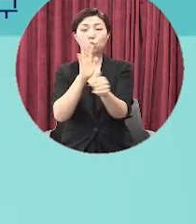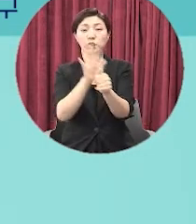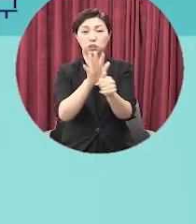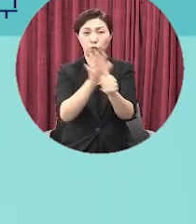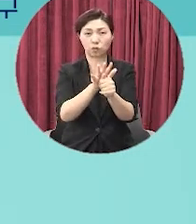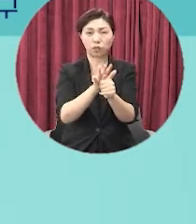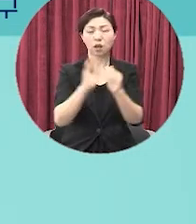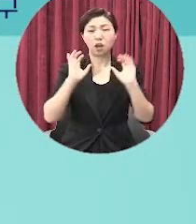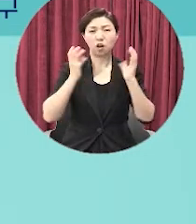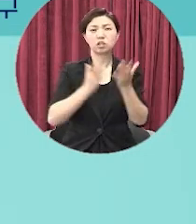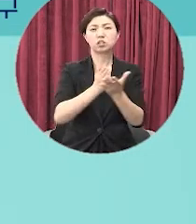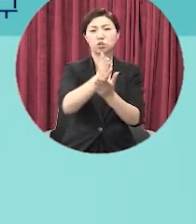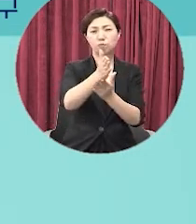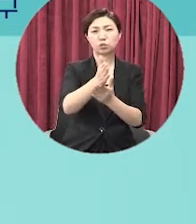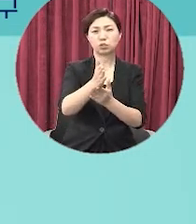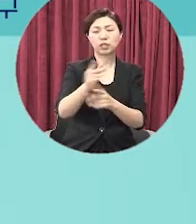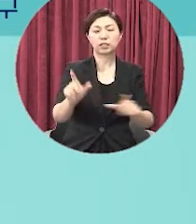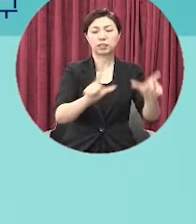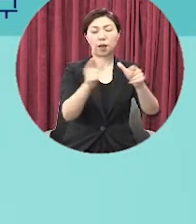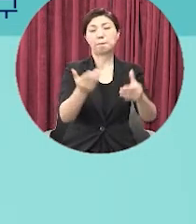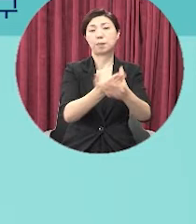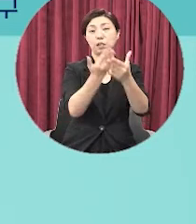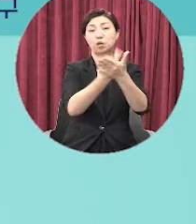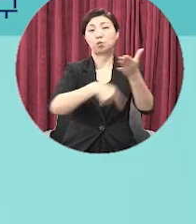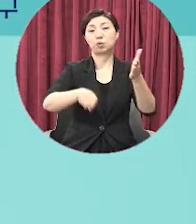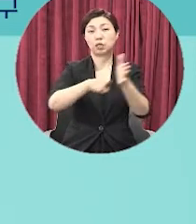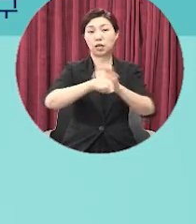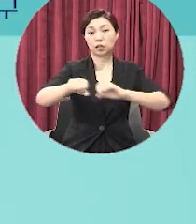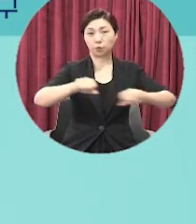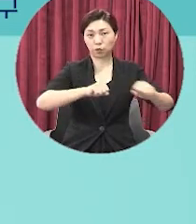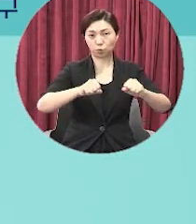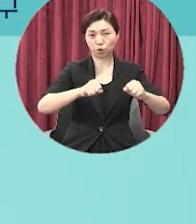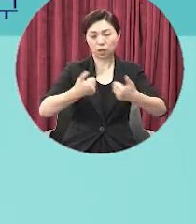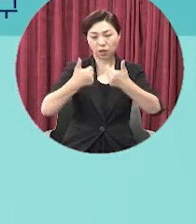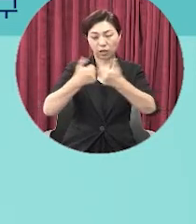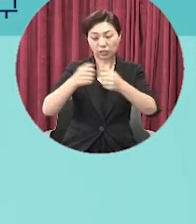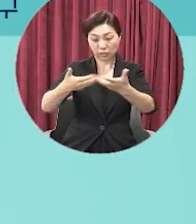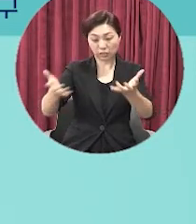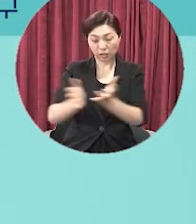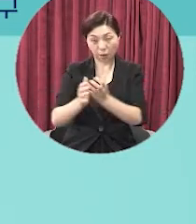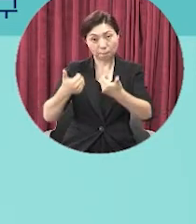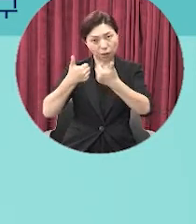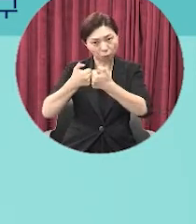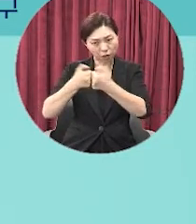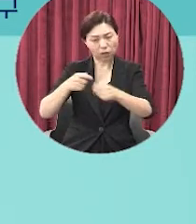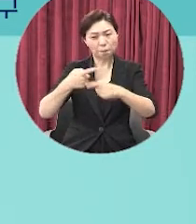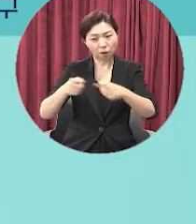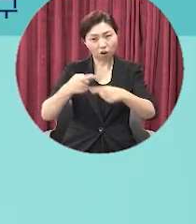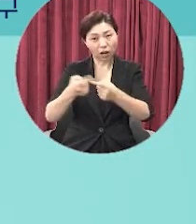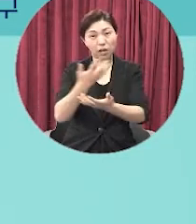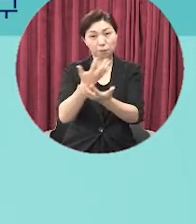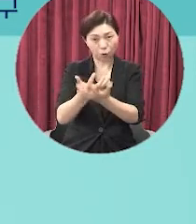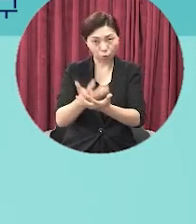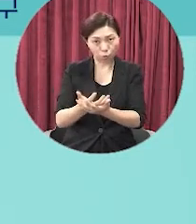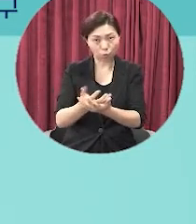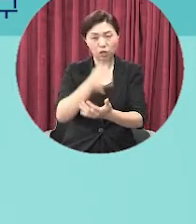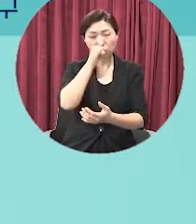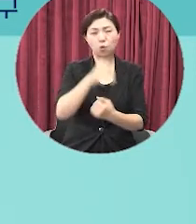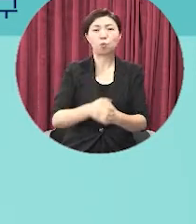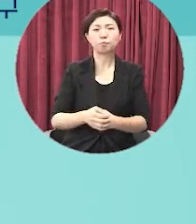체 r 질 향상 활동 이곳 팀 평가 회의 회의록 작성 2 9 이태원 c 평가 미주 구조 평가 치료 계획